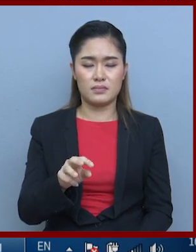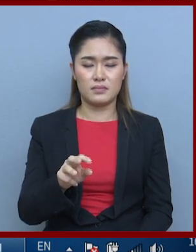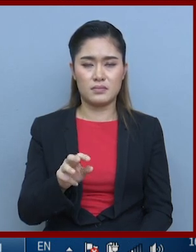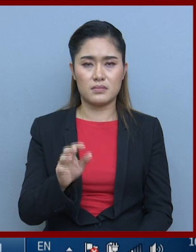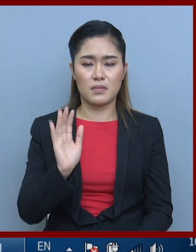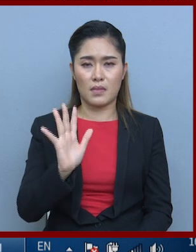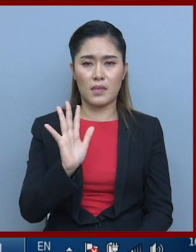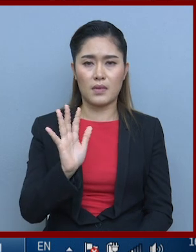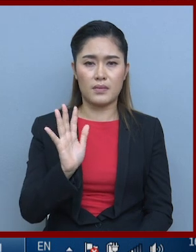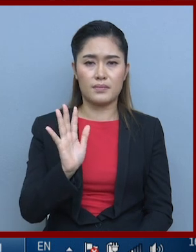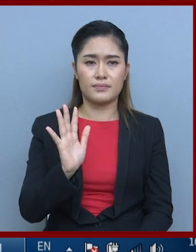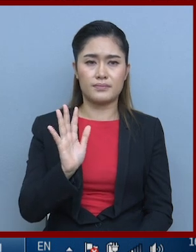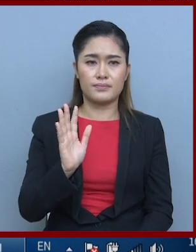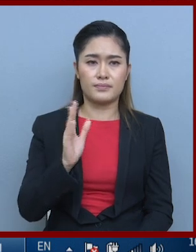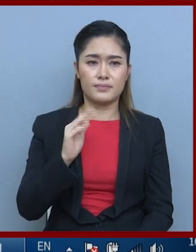5